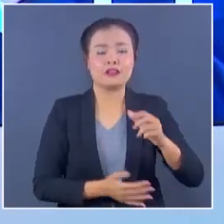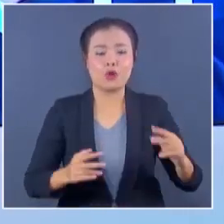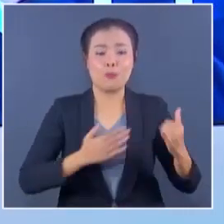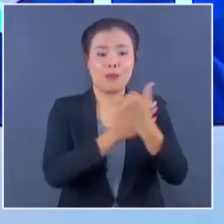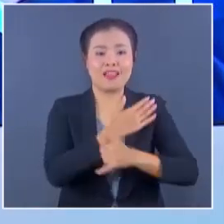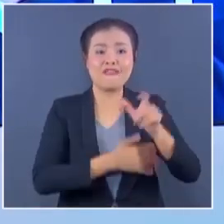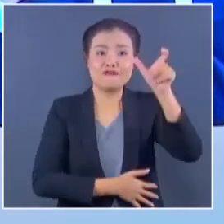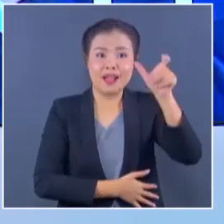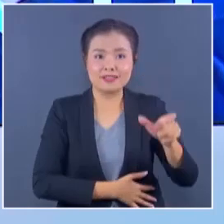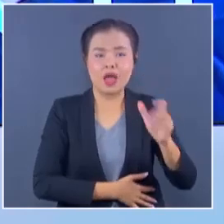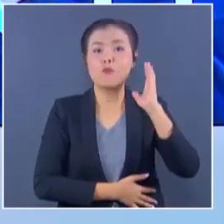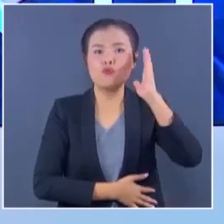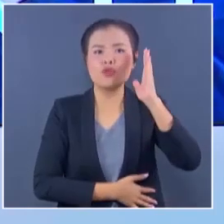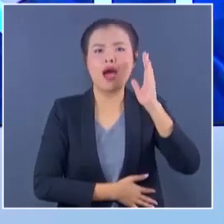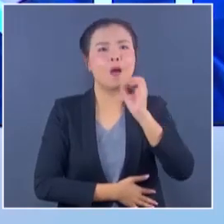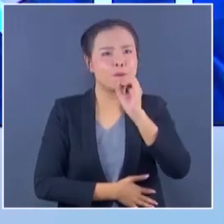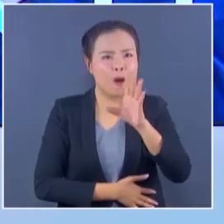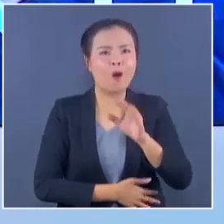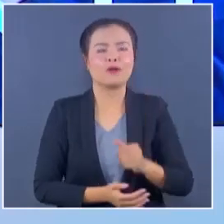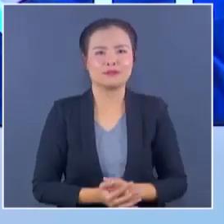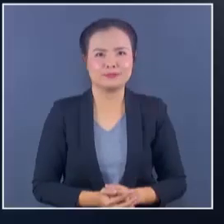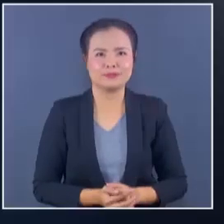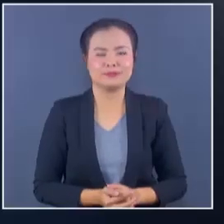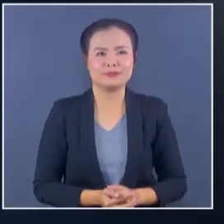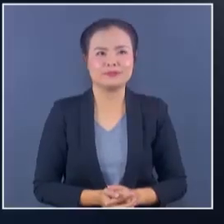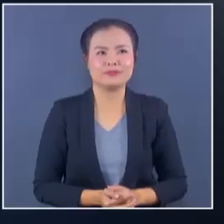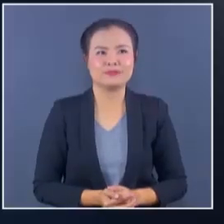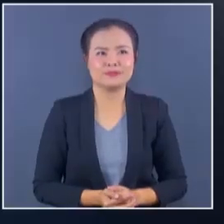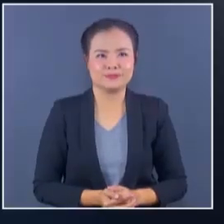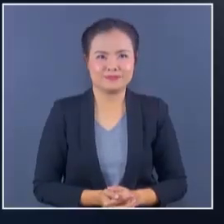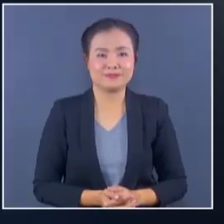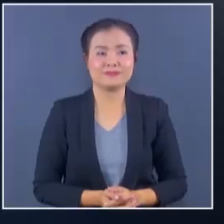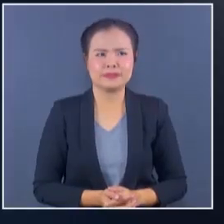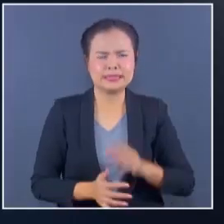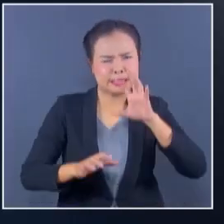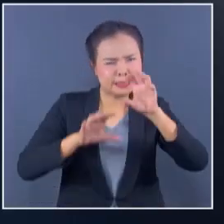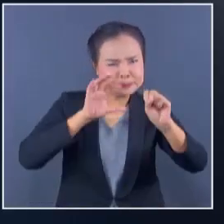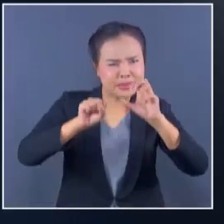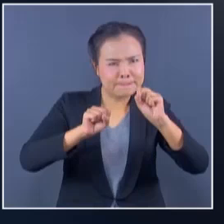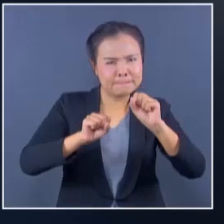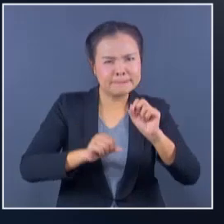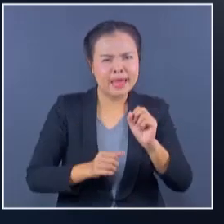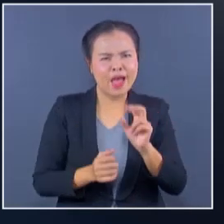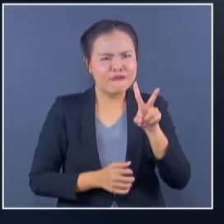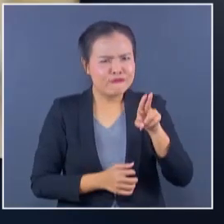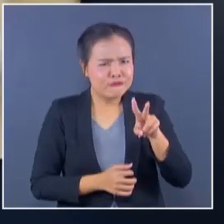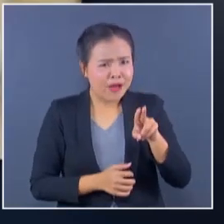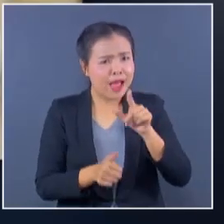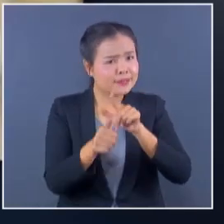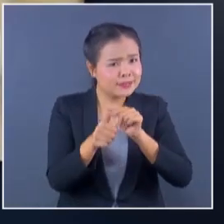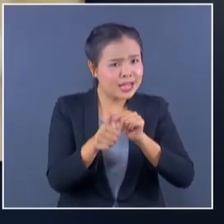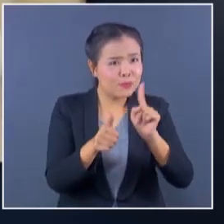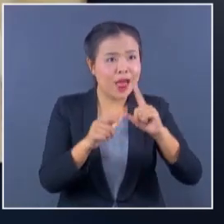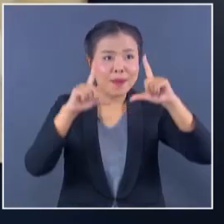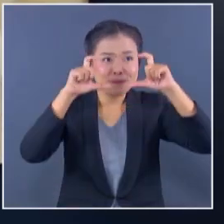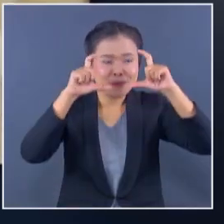ะคะล่าสุดค่ะฝ่ายชายได้ออกมาเผยถึงสถานะแล้วล่ะค่ะถูกจับตามองเรื่องความสัมพันธ์หนักมากนะคะหลังมีภาพซุปต